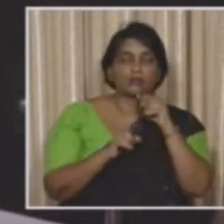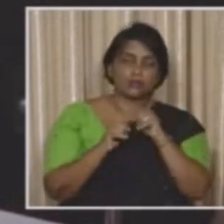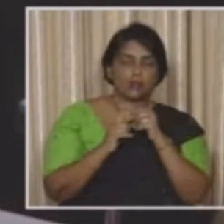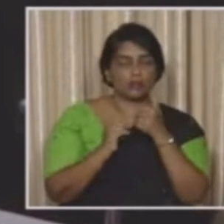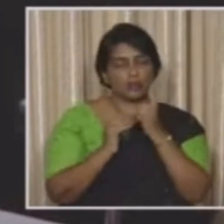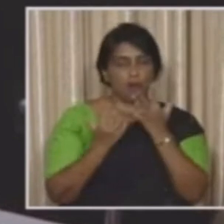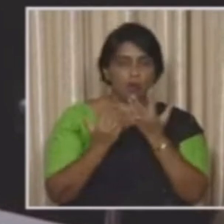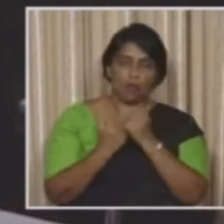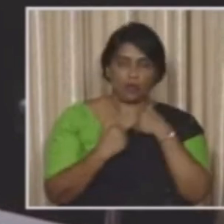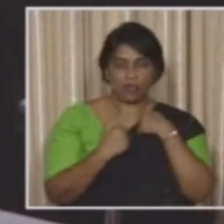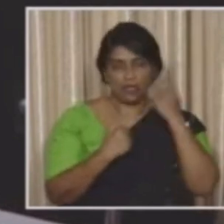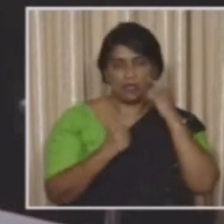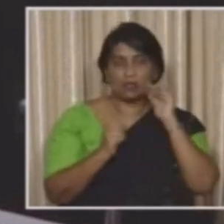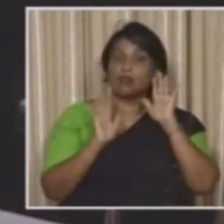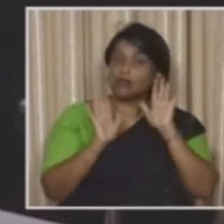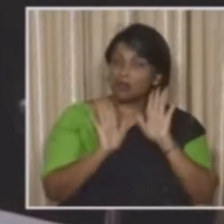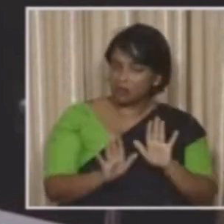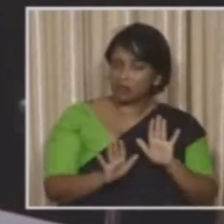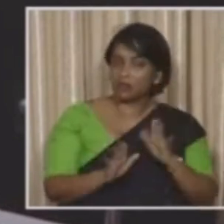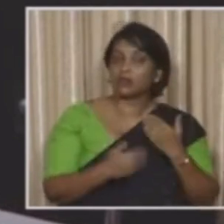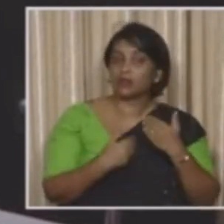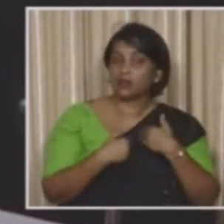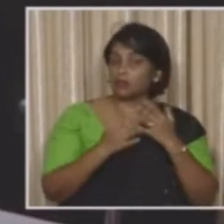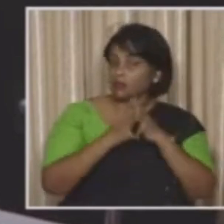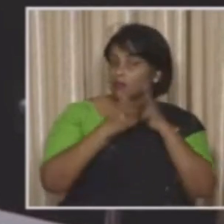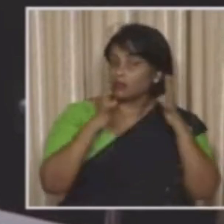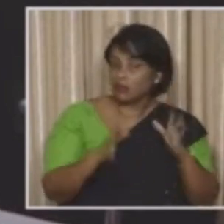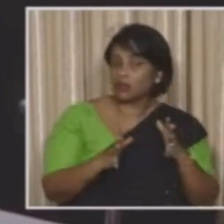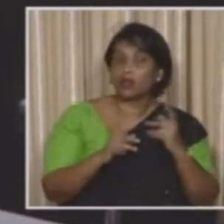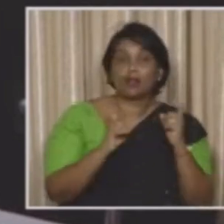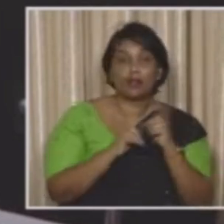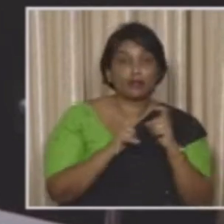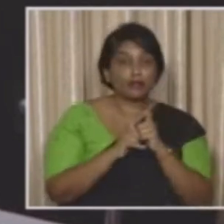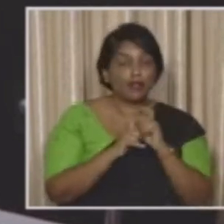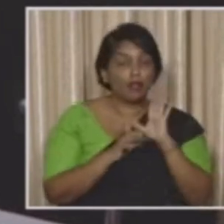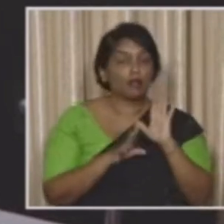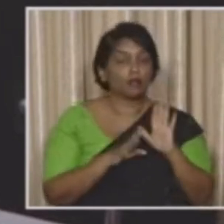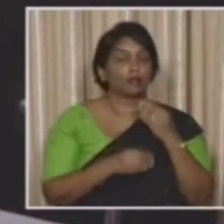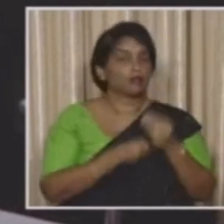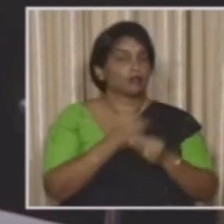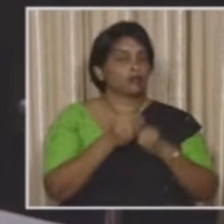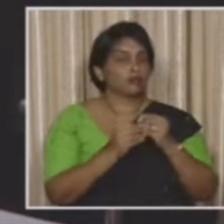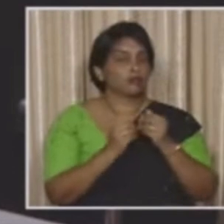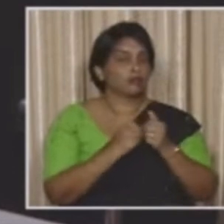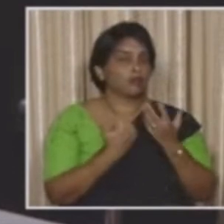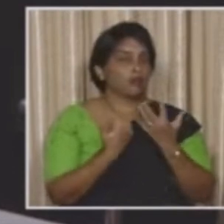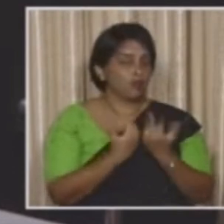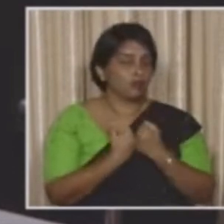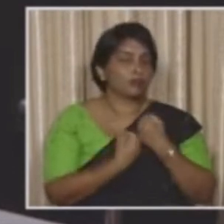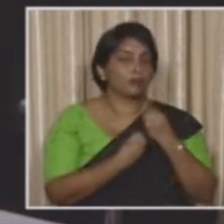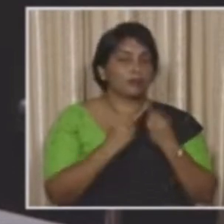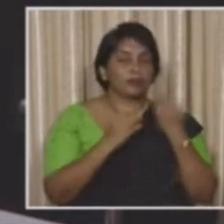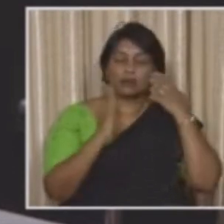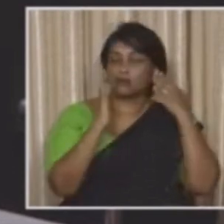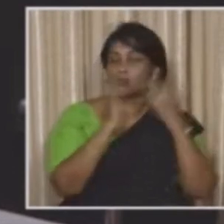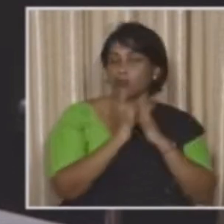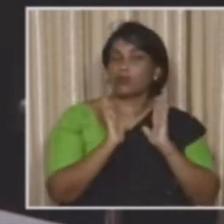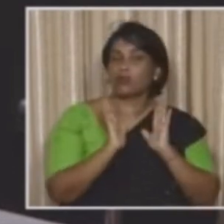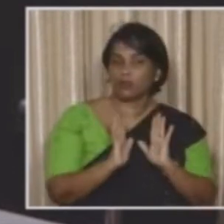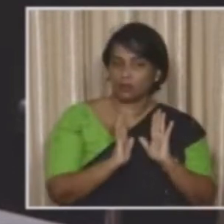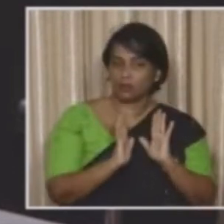මම හිතනවා. හැබැයි අපි වැඩිපුර ඩොලර් වලින් ගනුදෙනු කිරීම සඳහා අවශ්‍ය ආයෝජන වලට ප්‍රමුඛතාව දී